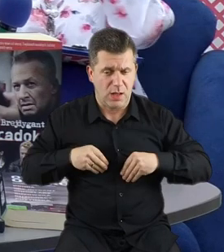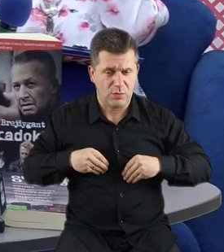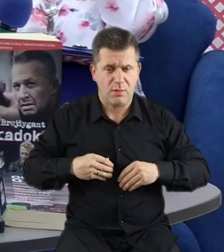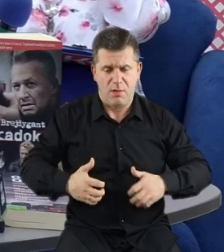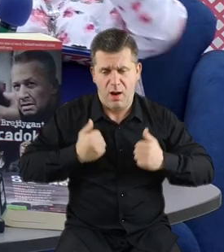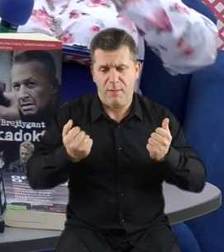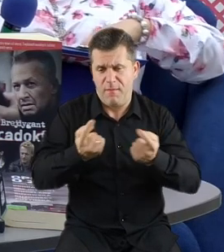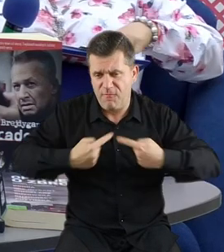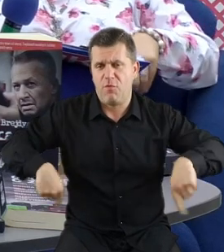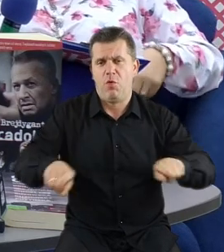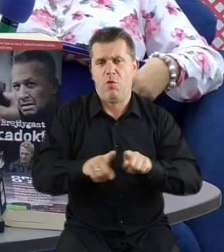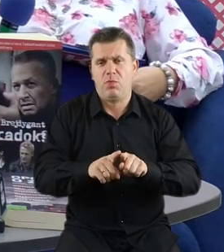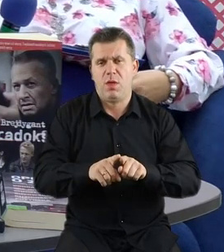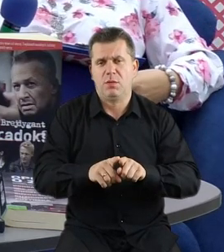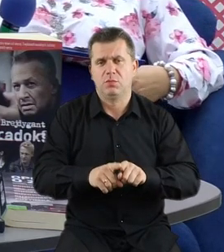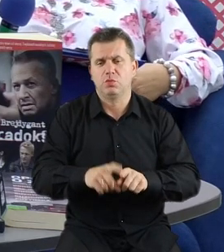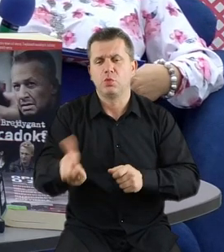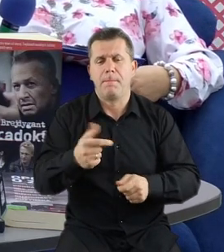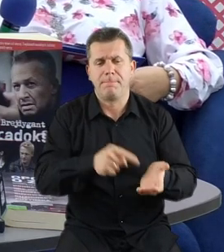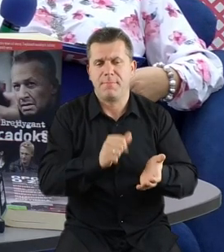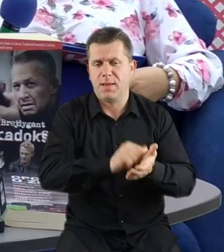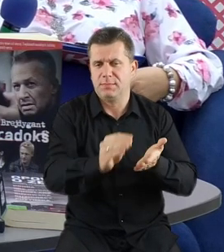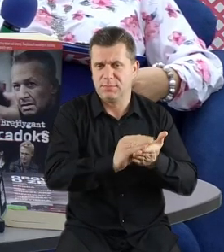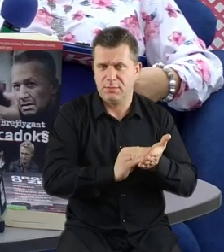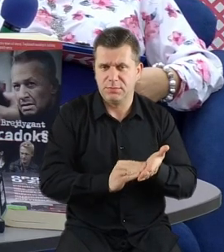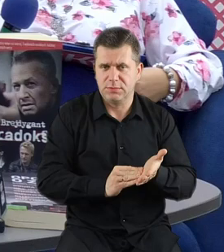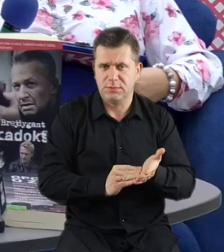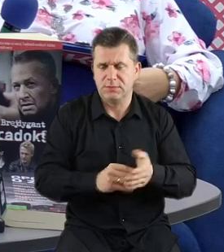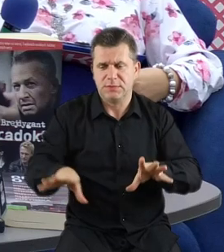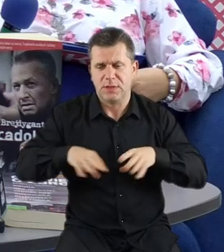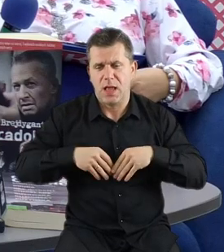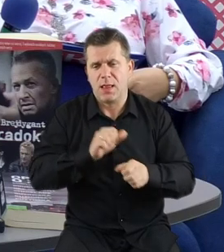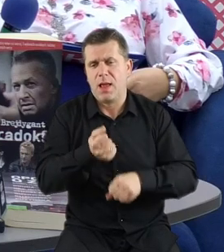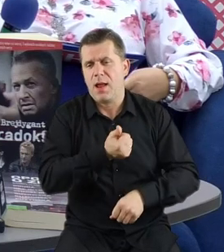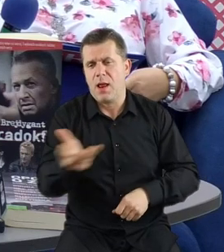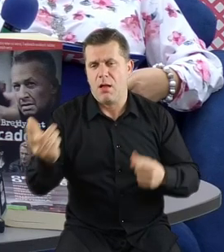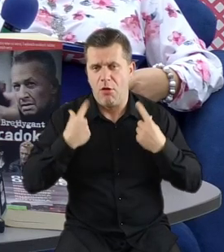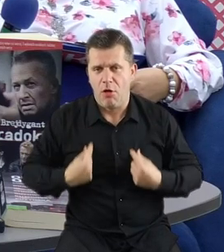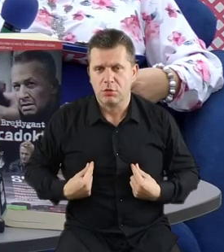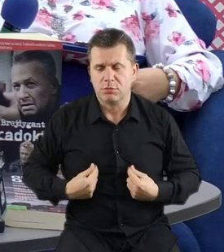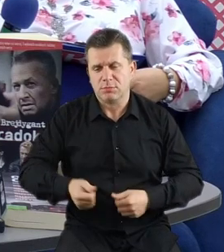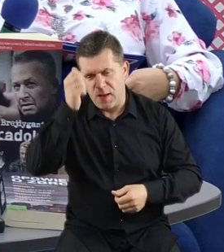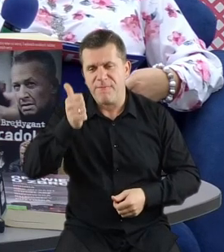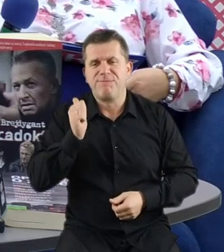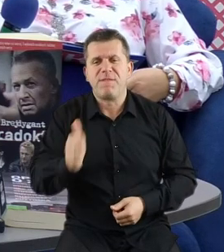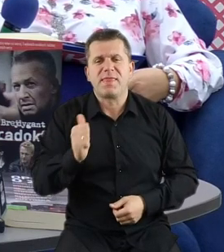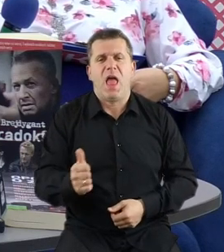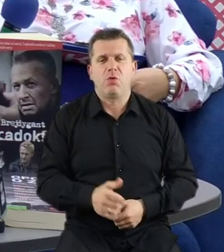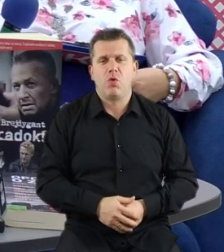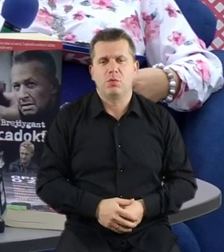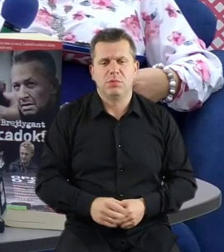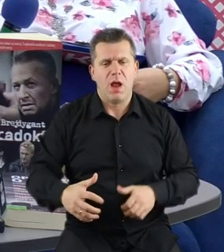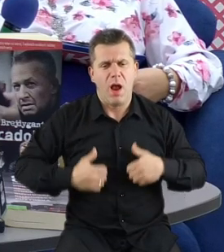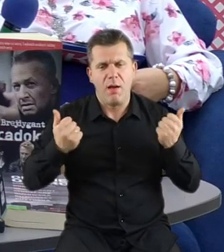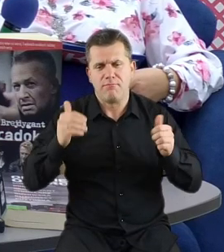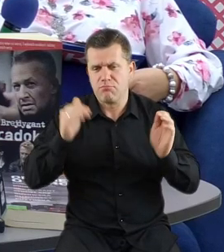żeby wykonać to, co jest napisane. Jest ich zatrudnionych kilku, znów wydajność, żeby tego można